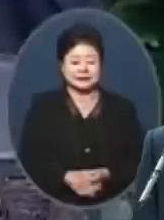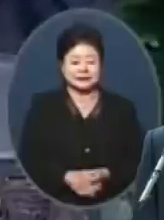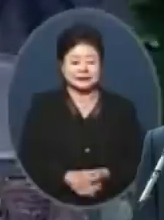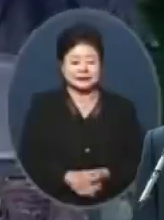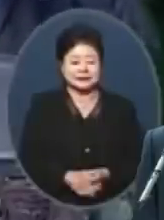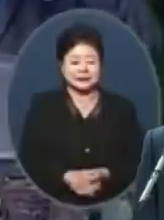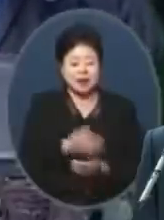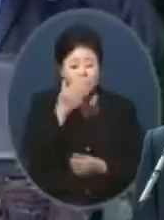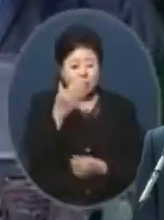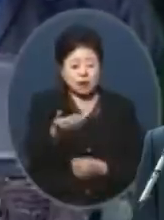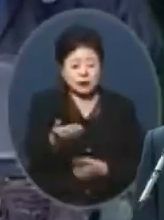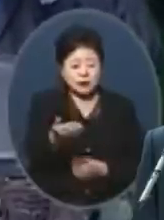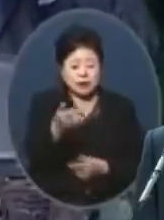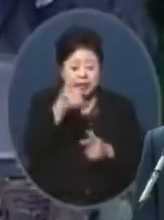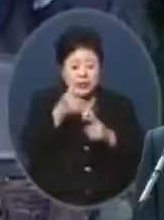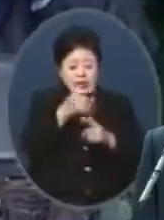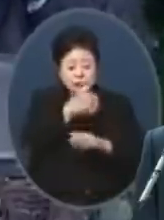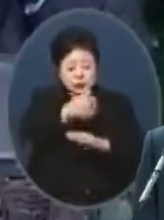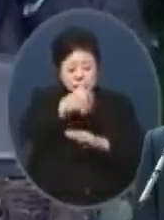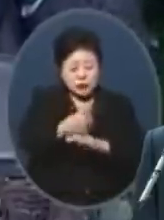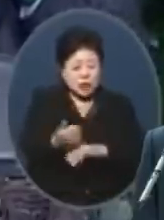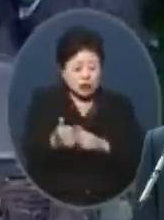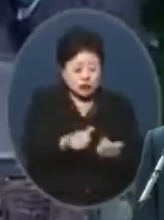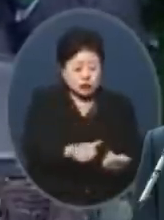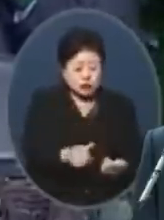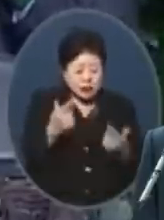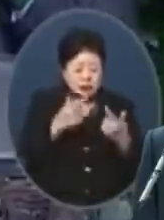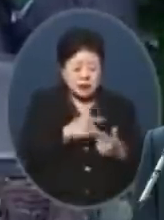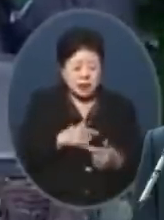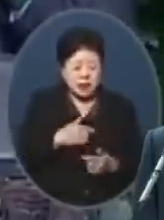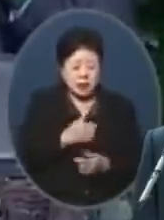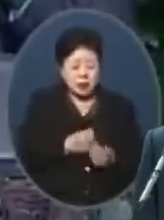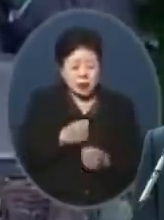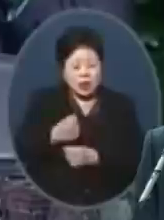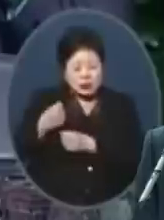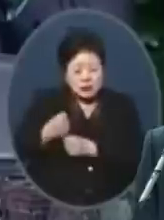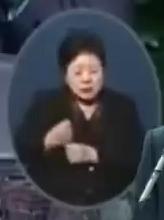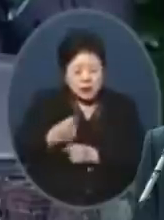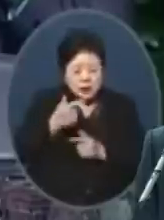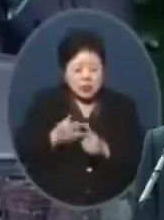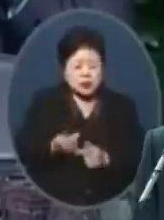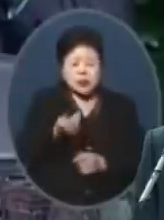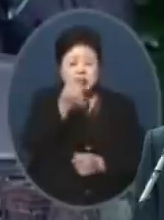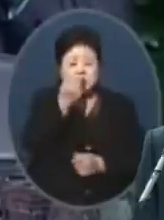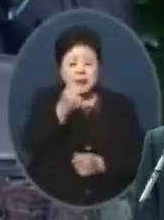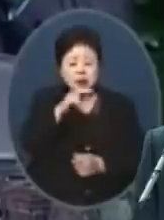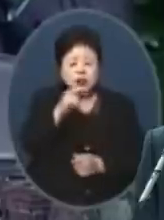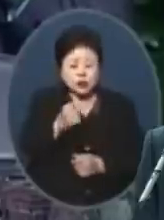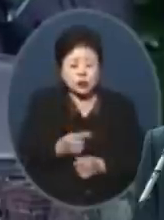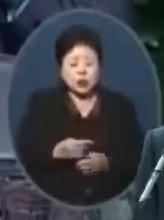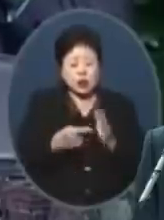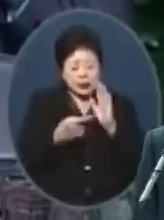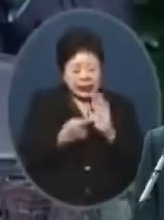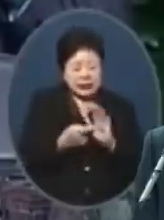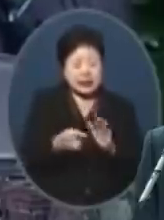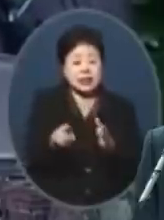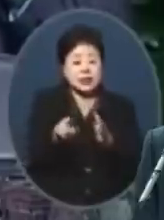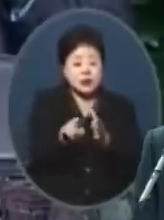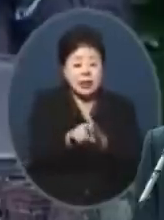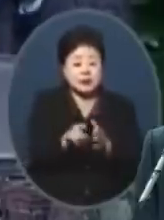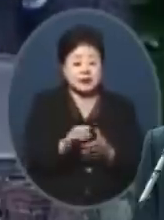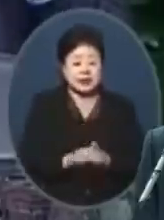eternal. 여러분이 예수 그리스도의 죽음을 항상 몸에 짊어지면 예수의 생명도 나타나기 위한